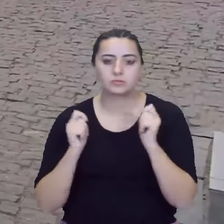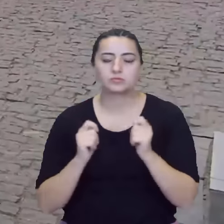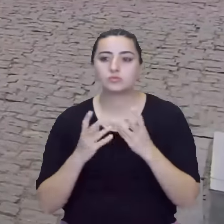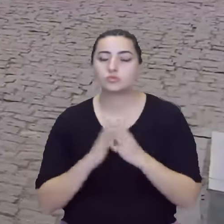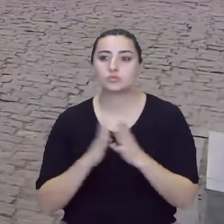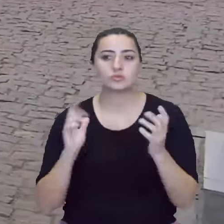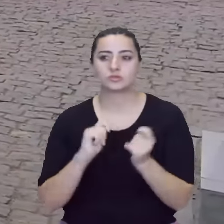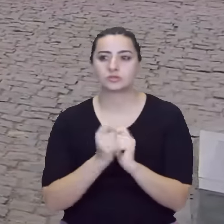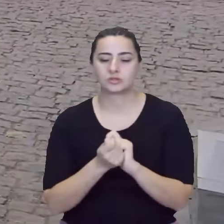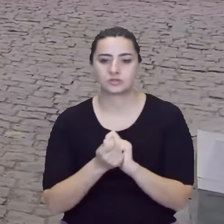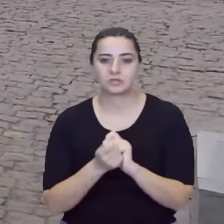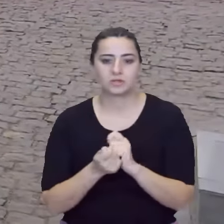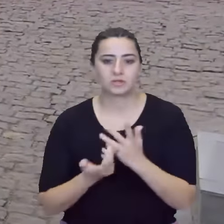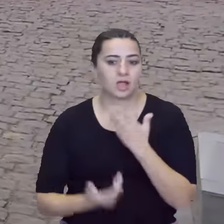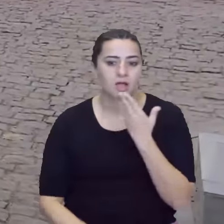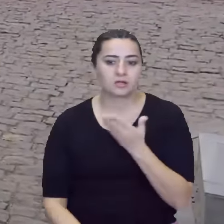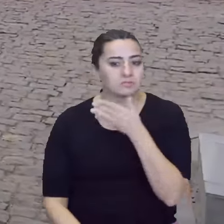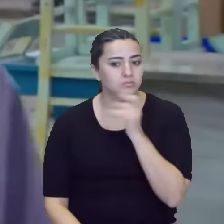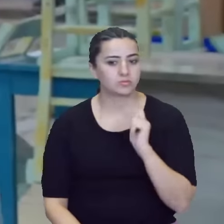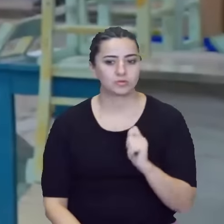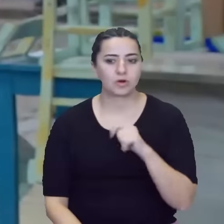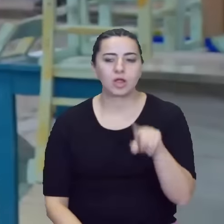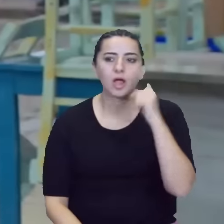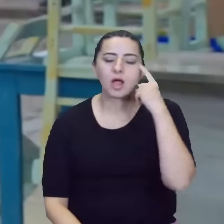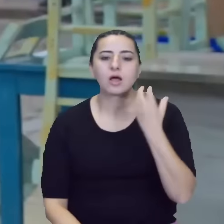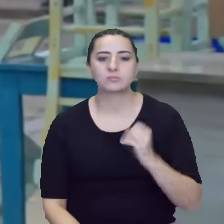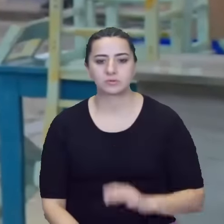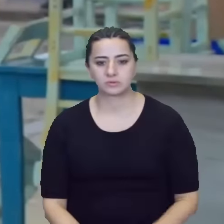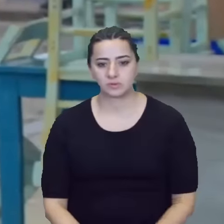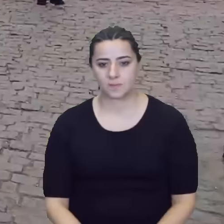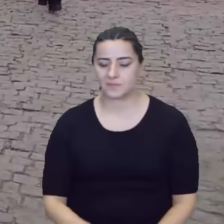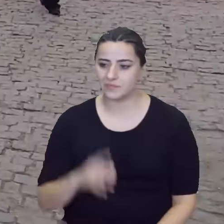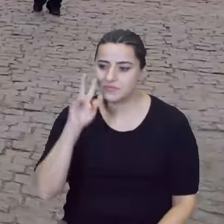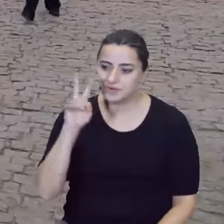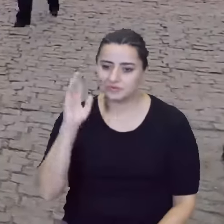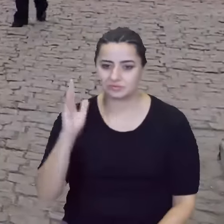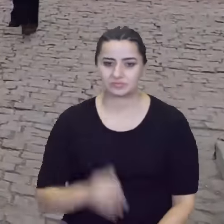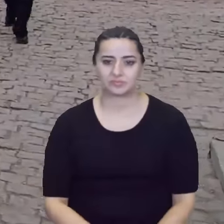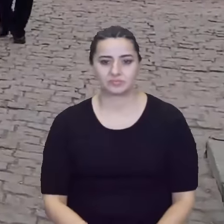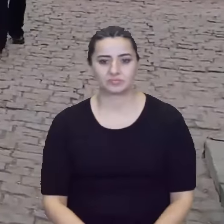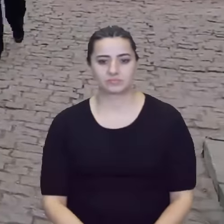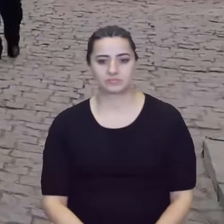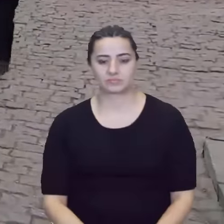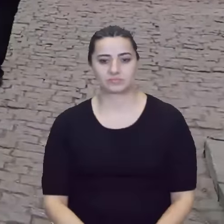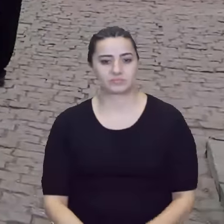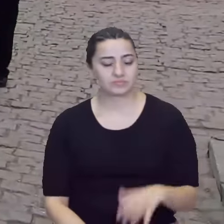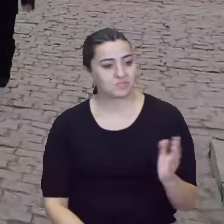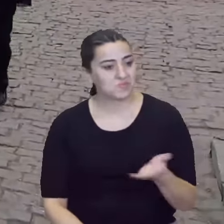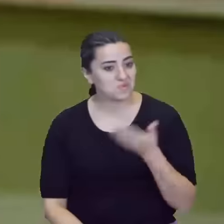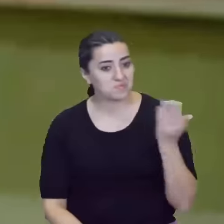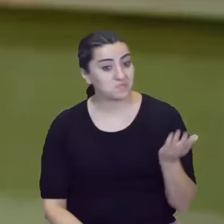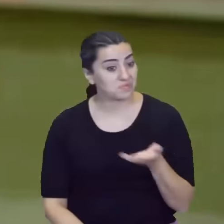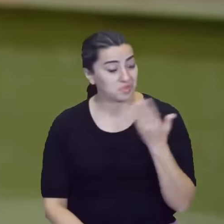büyük değişikliklerden biri olduğu nasıl anlatılır bilmiyorum. Seyfi ağzı kulaklarında evden geliyor. Vay